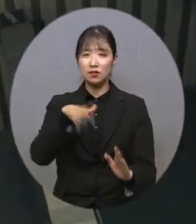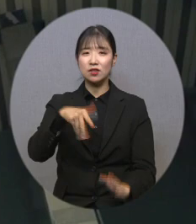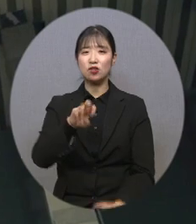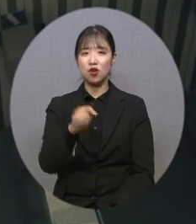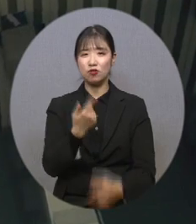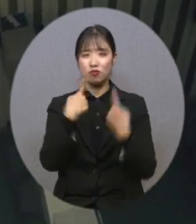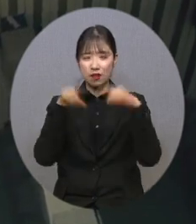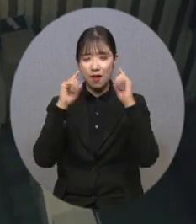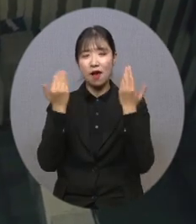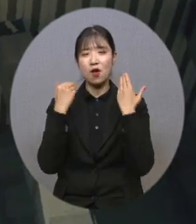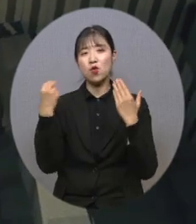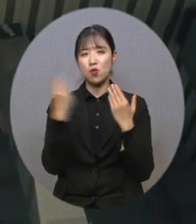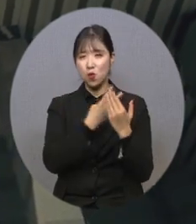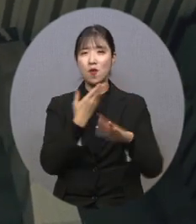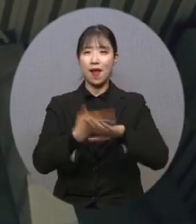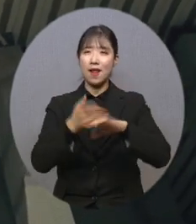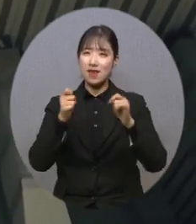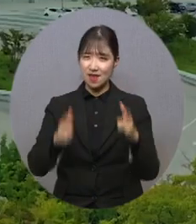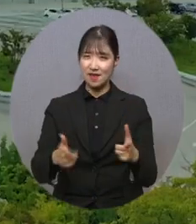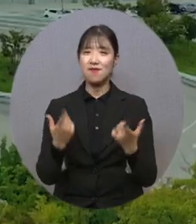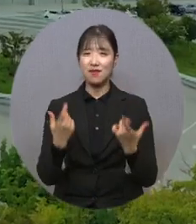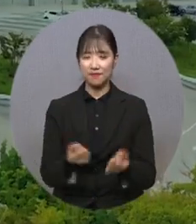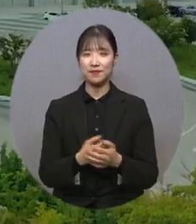청운대학교는 또 다른 기회라고 생각합니다.